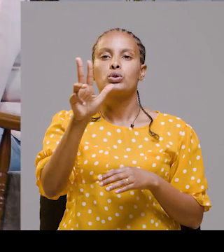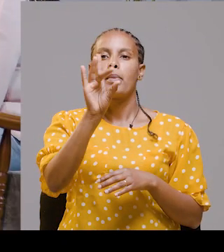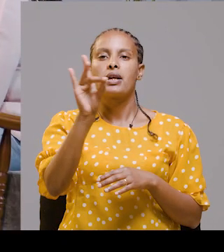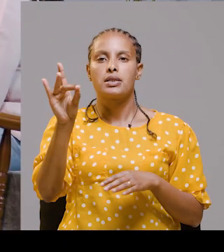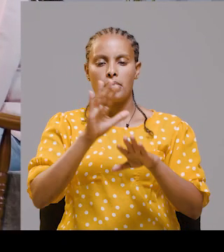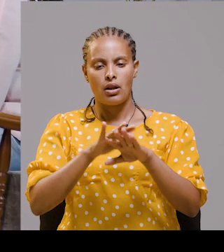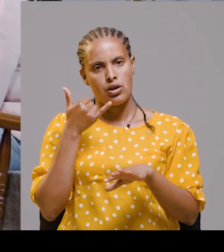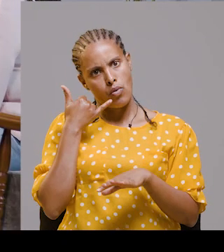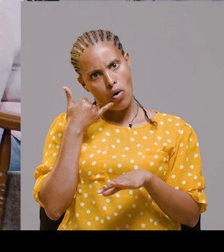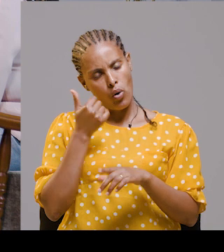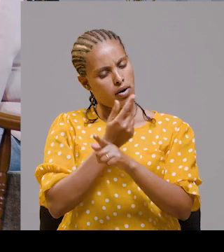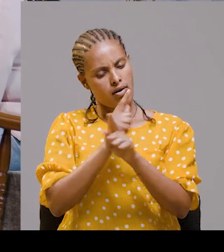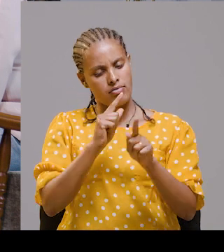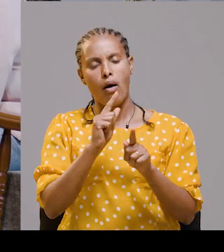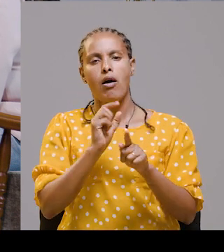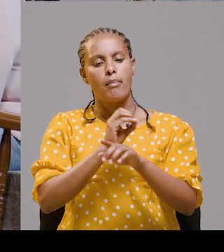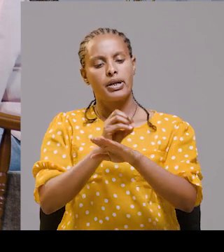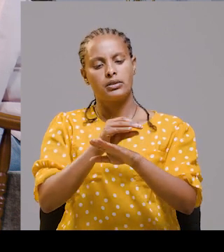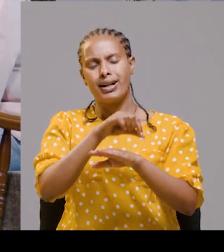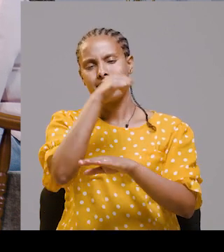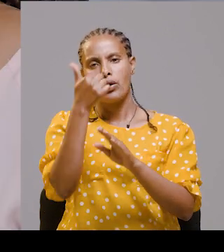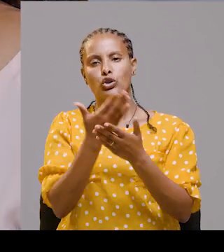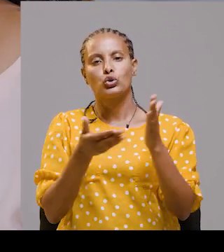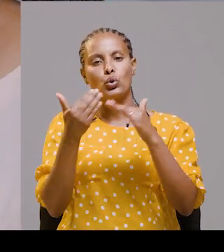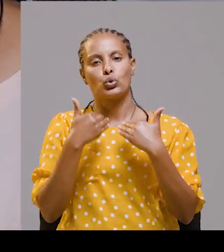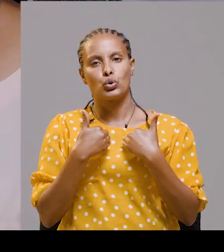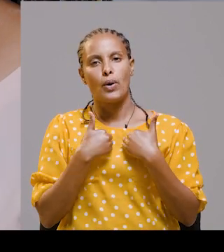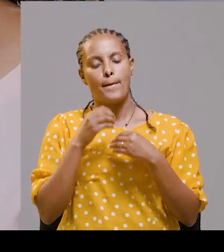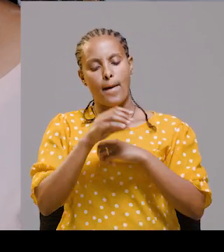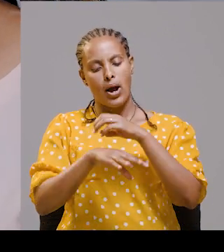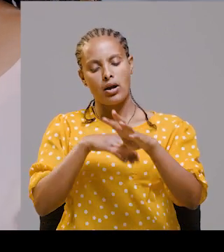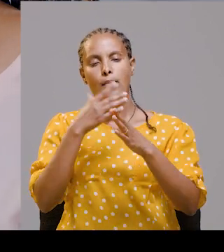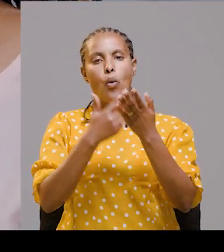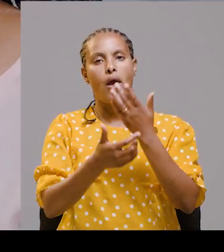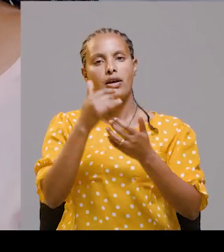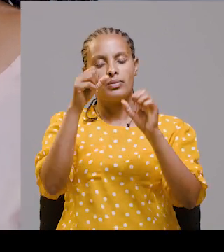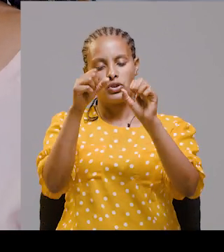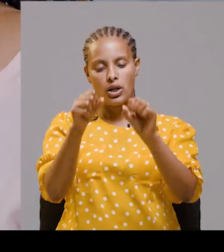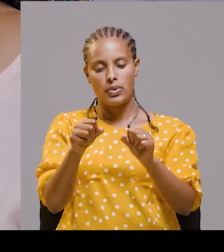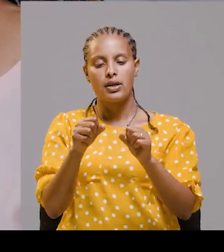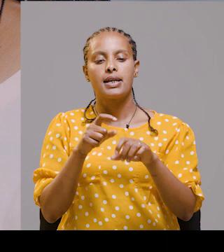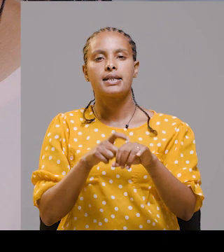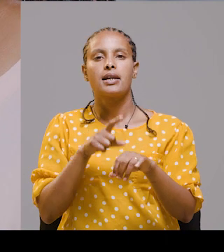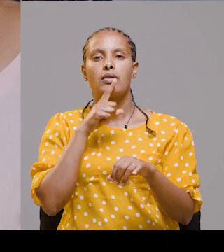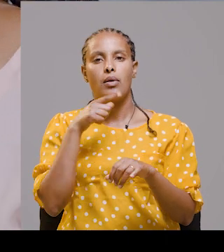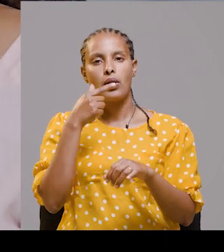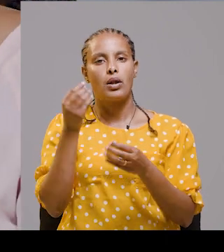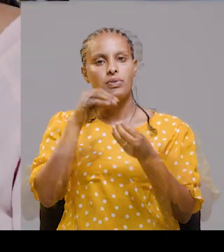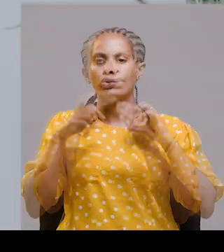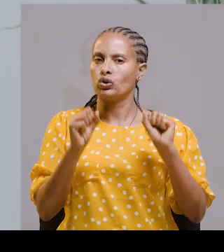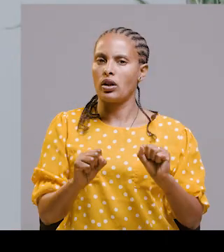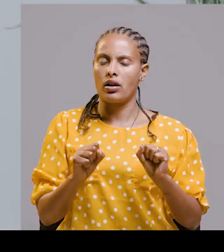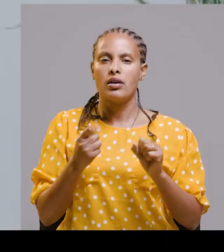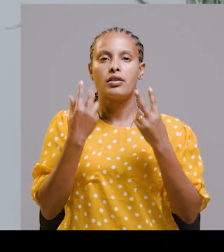6388 ላይ ደውሎ ማንኛውንም አይነት ጉዳዮችን ችግሮችን ማማከር መወያየት የሚቻልበት ጊዜ ነው የሚለውን ለመጨመር